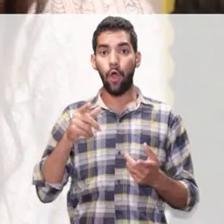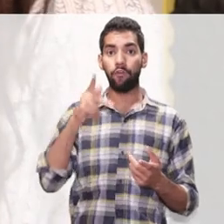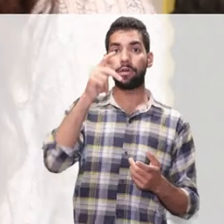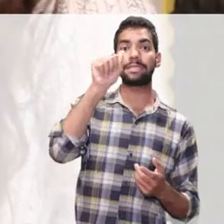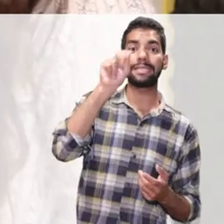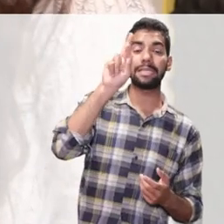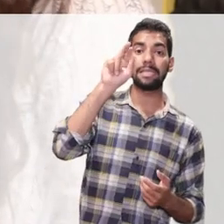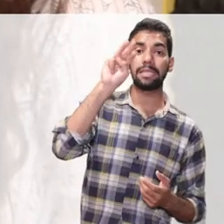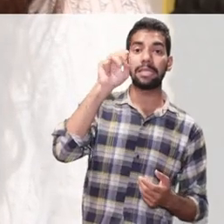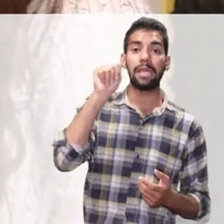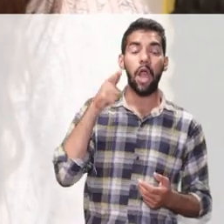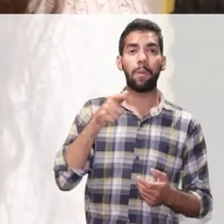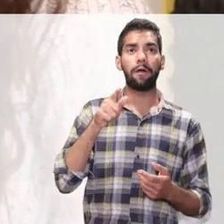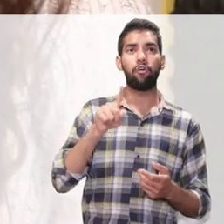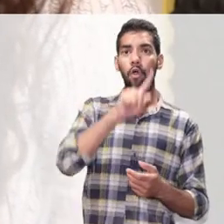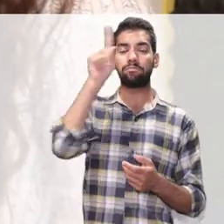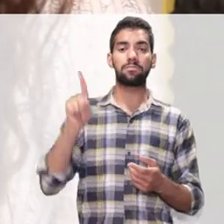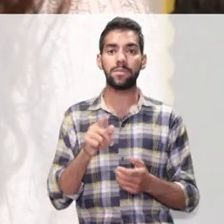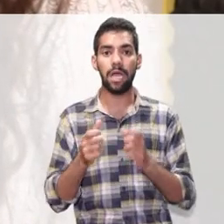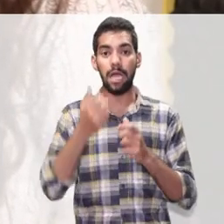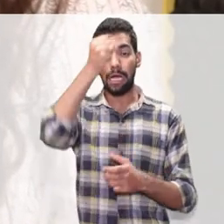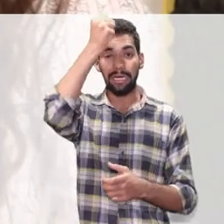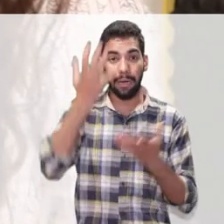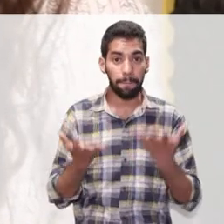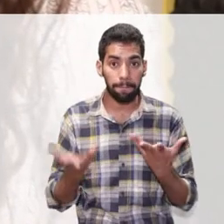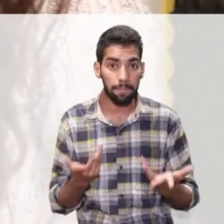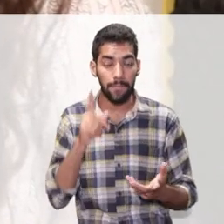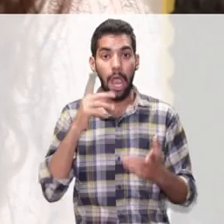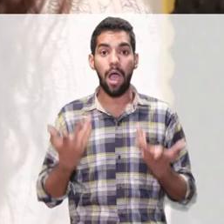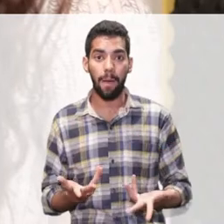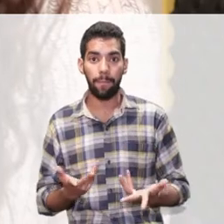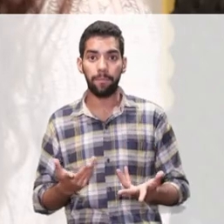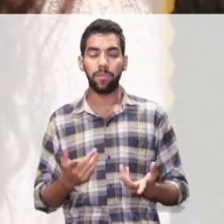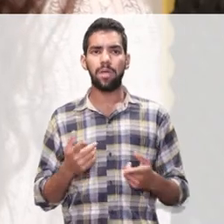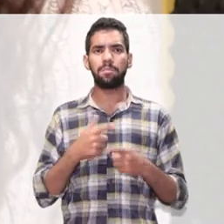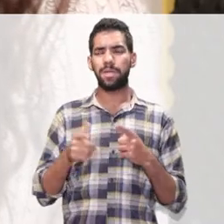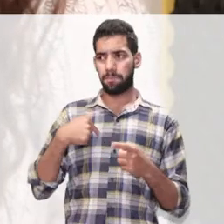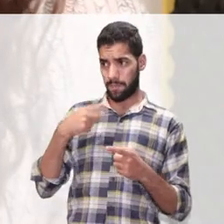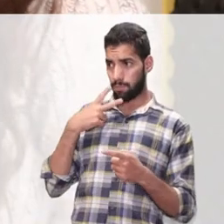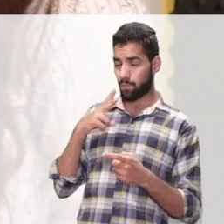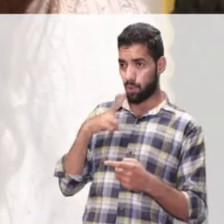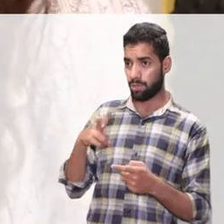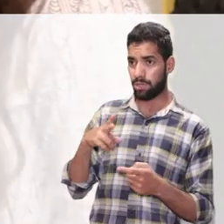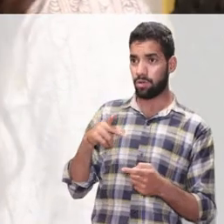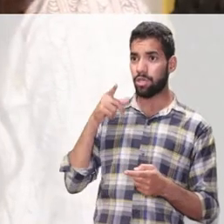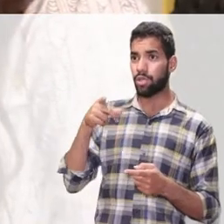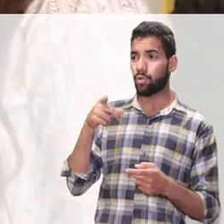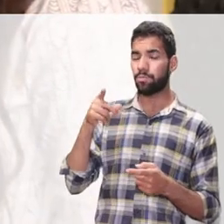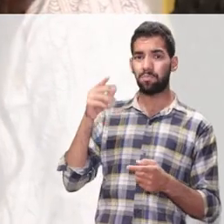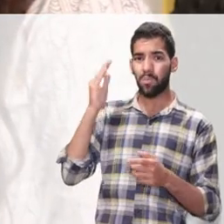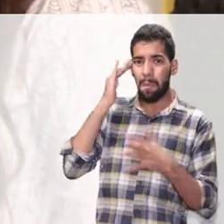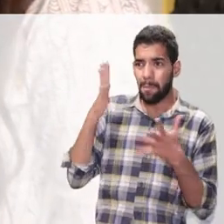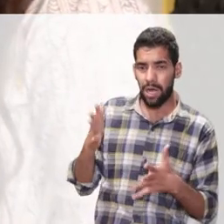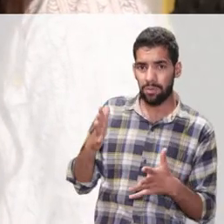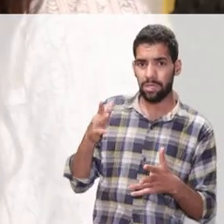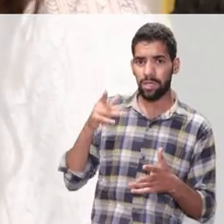उसके साथ ऐसा होगा उसका कब्जा होगा तुम हमको है तो यह देखो हम तुम्हें नहीं पता तो यह नोट जब